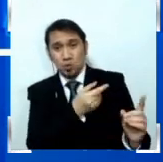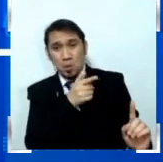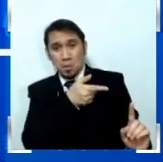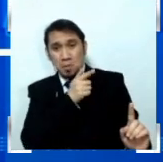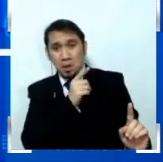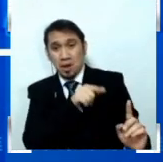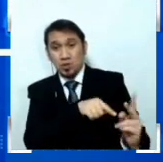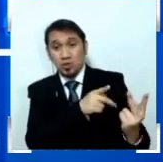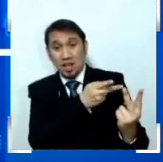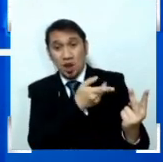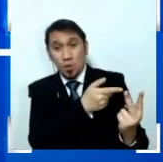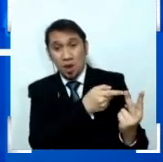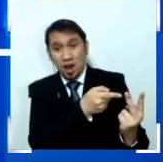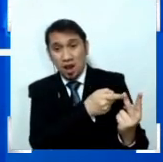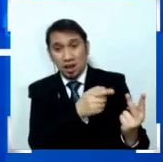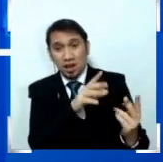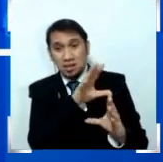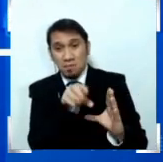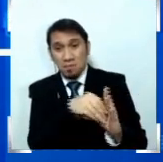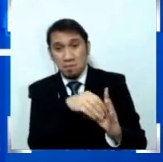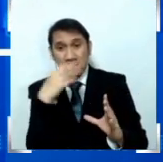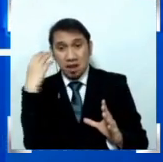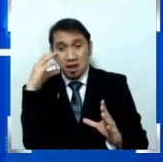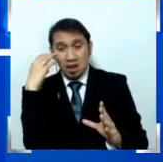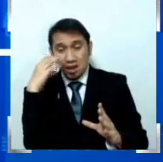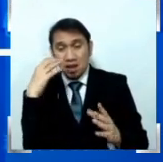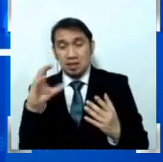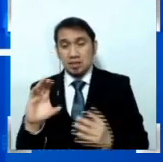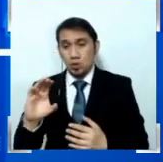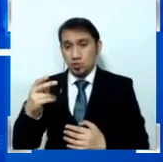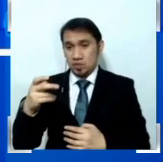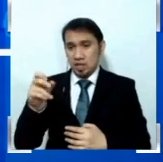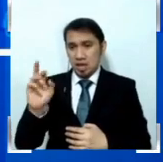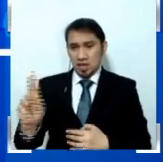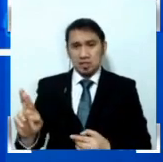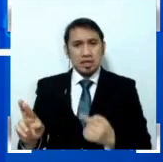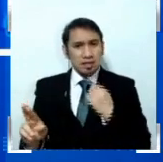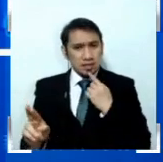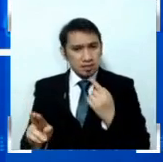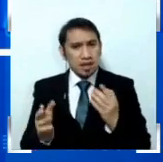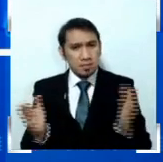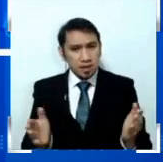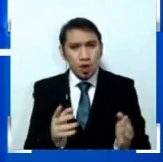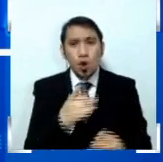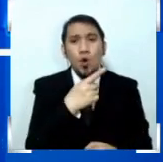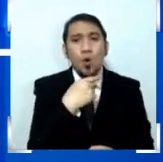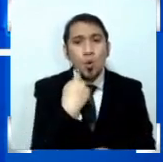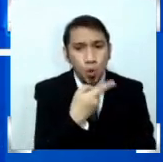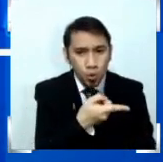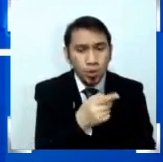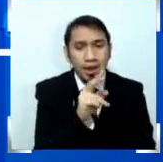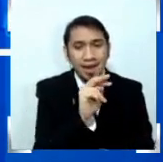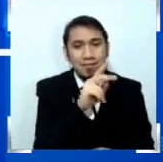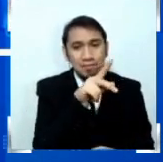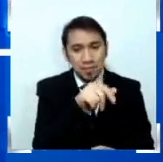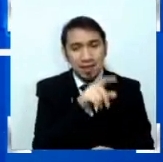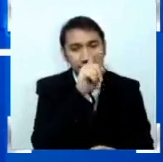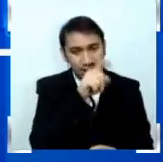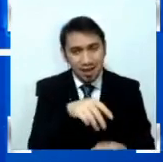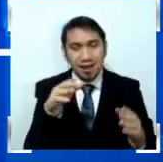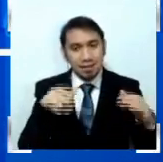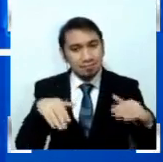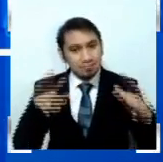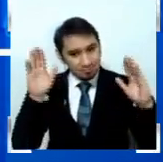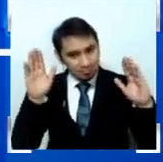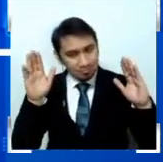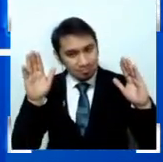pinsan. Hinikayat ng Commission on Human Rights ang pamunuan ng NPA na tukuyin at isuko sa gobyerno ang nasa likod ng pag-atake.